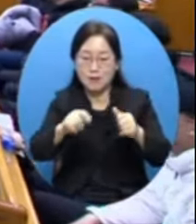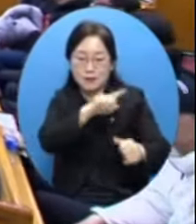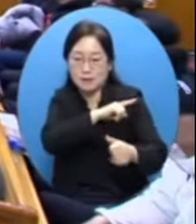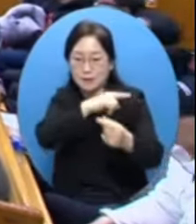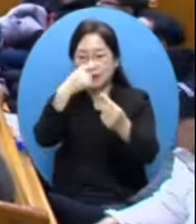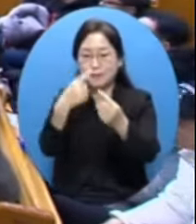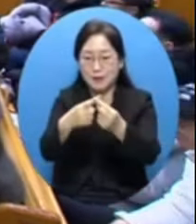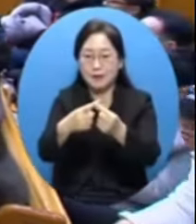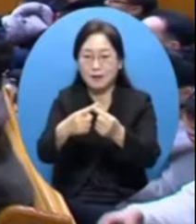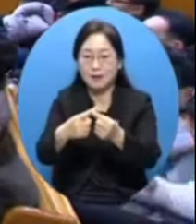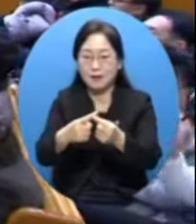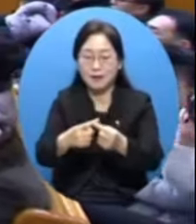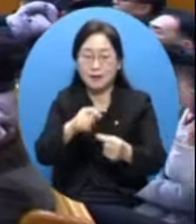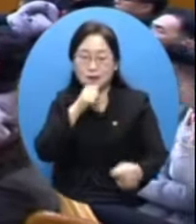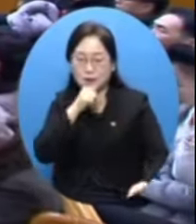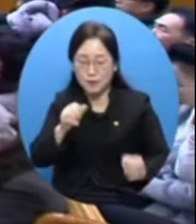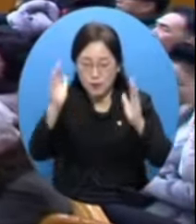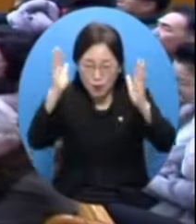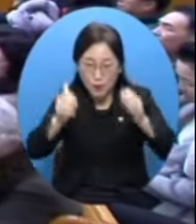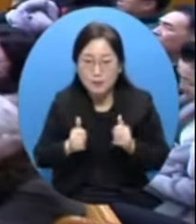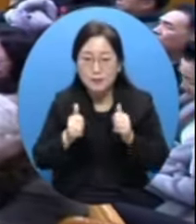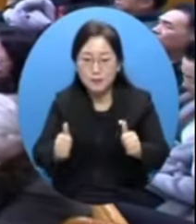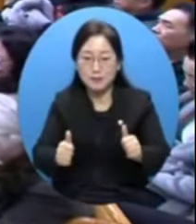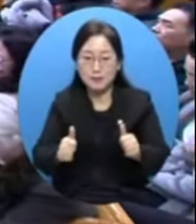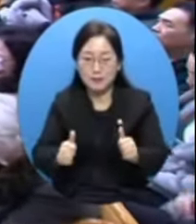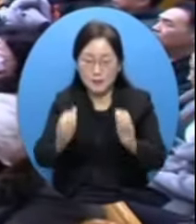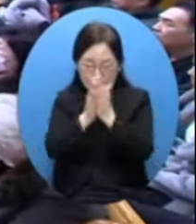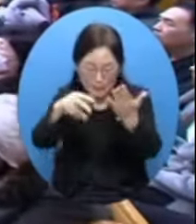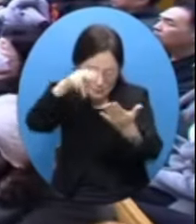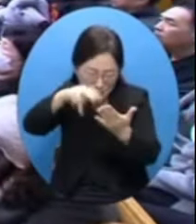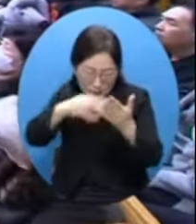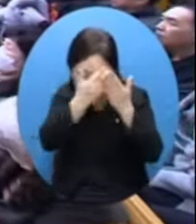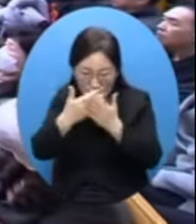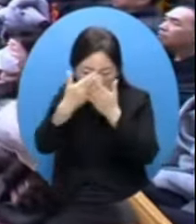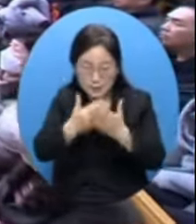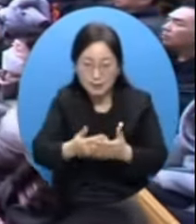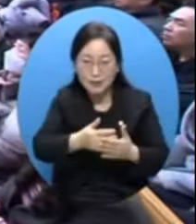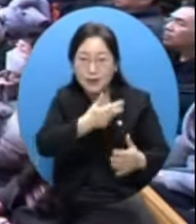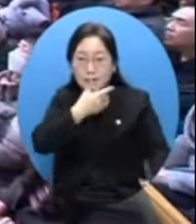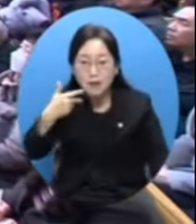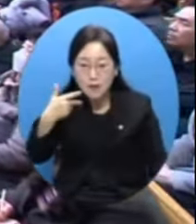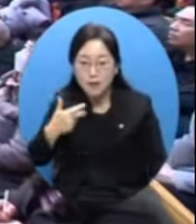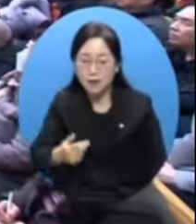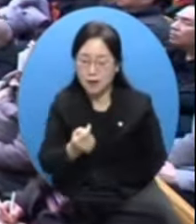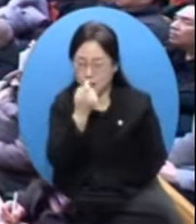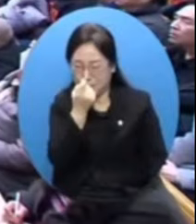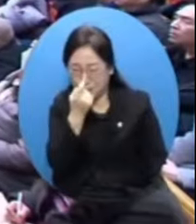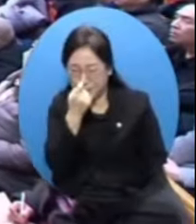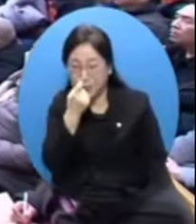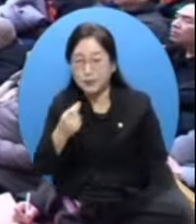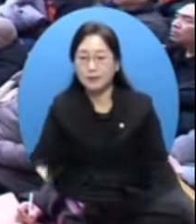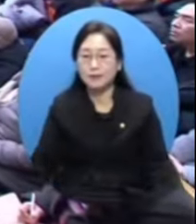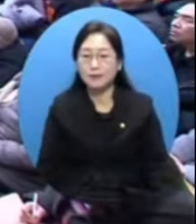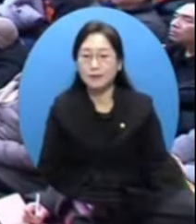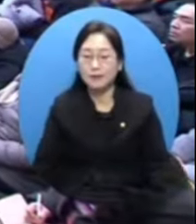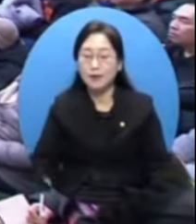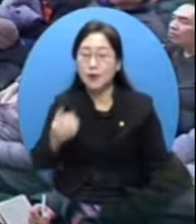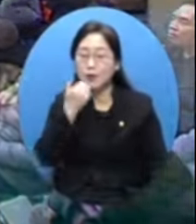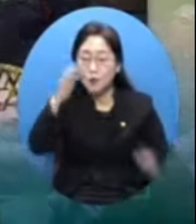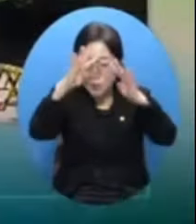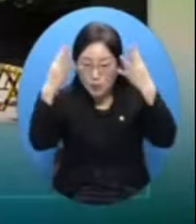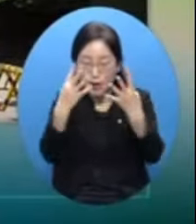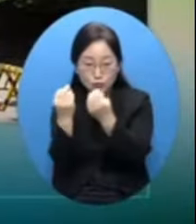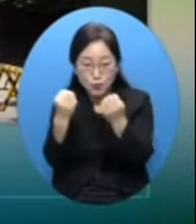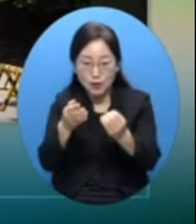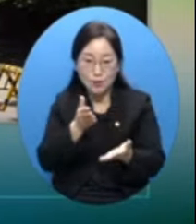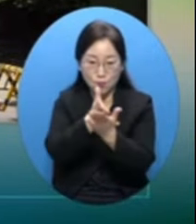않고 공부 열심히 하고 열심히 책을 보고 영화방송 AFKN을 늘 청취했습니다. 그래서 서울대 수학과에